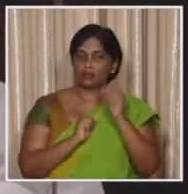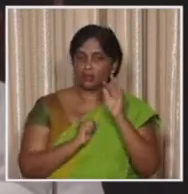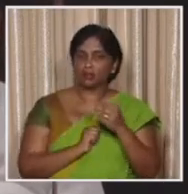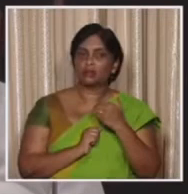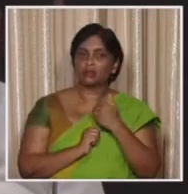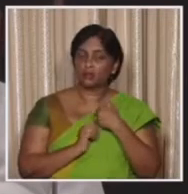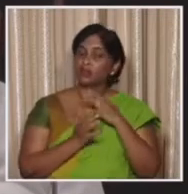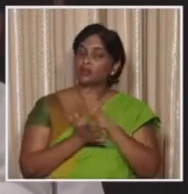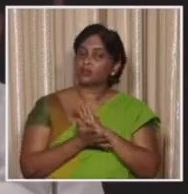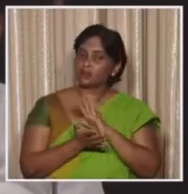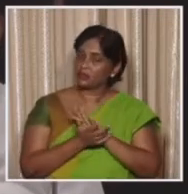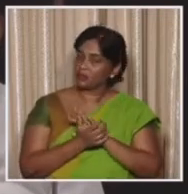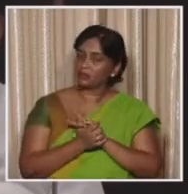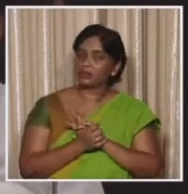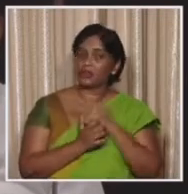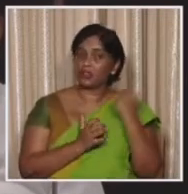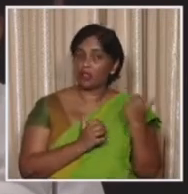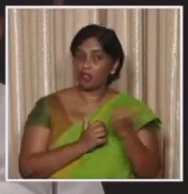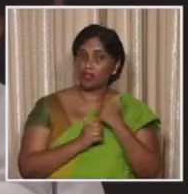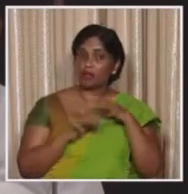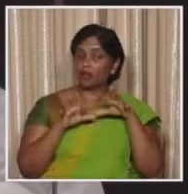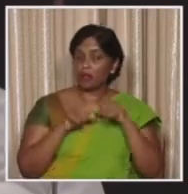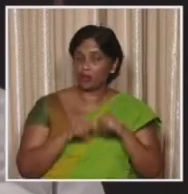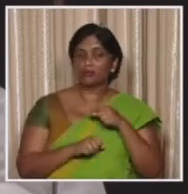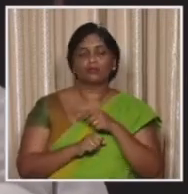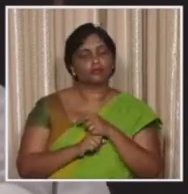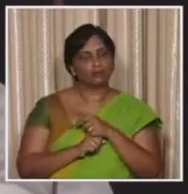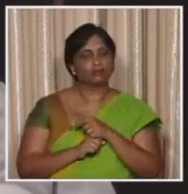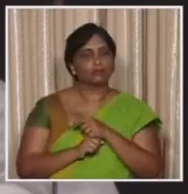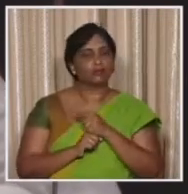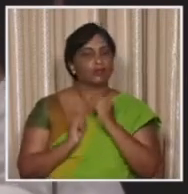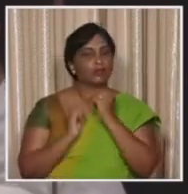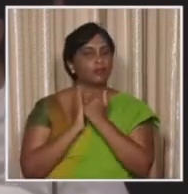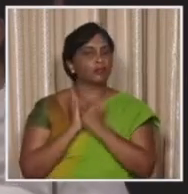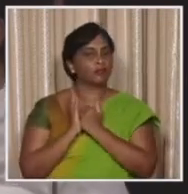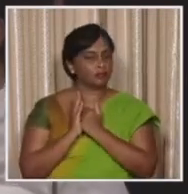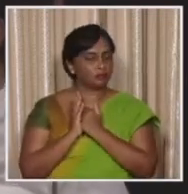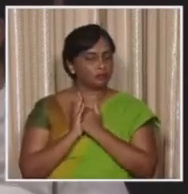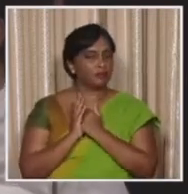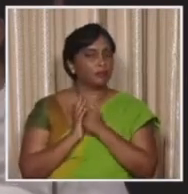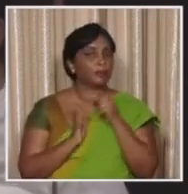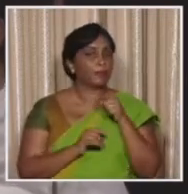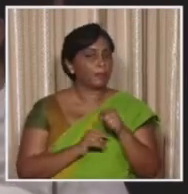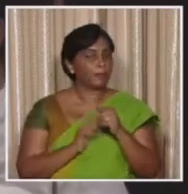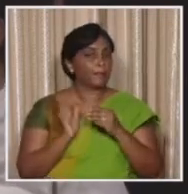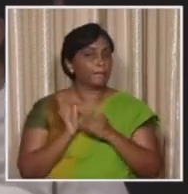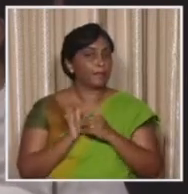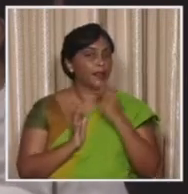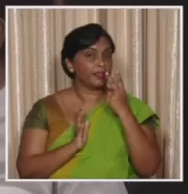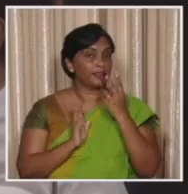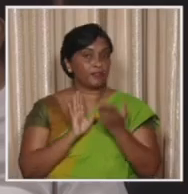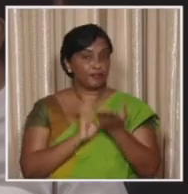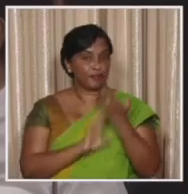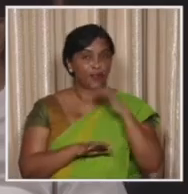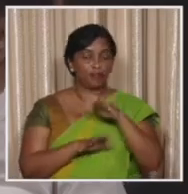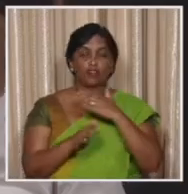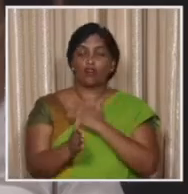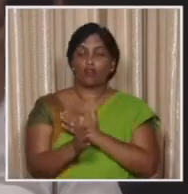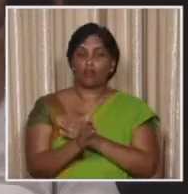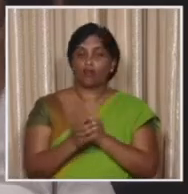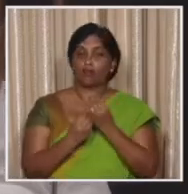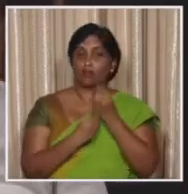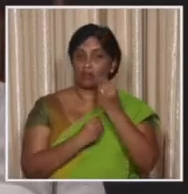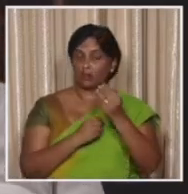මම සතුටු වෙනවා. අලුතෙන් උරුමය කියලා වැඩසටහනක් යටතේ මේ මිලියන 2කට වඩා සිංහක්කර ඔප්පු ලබා